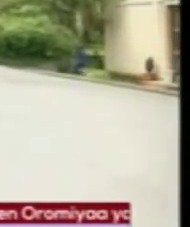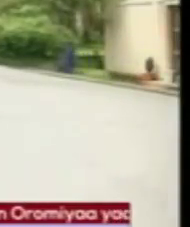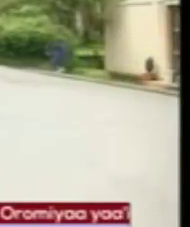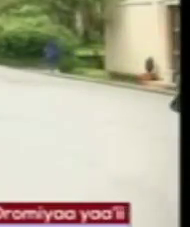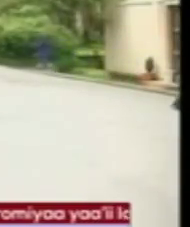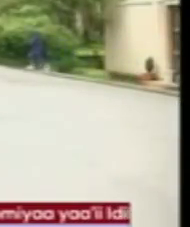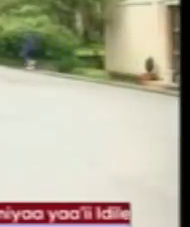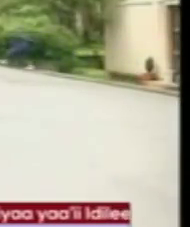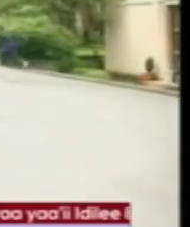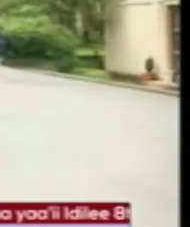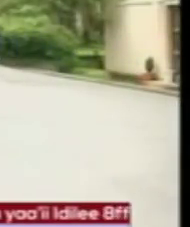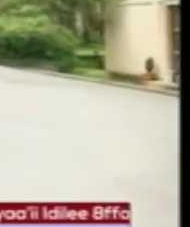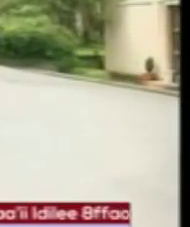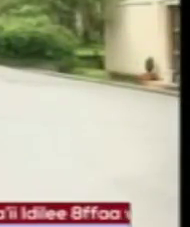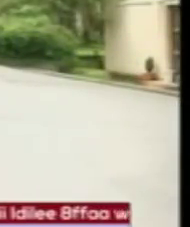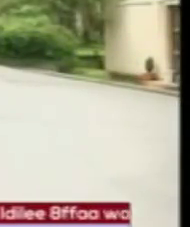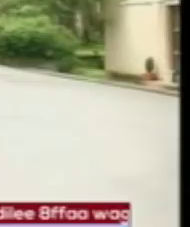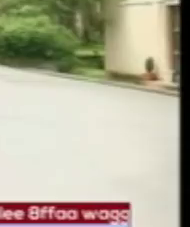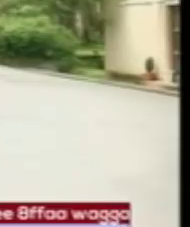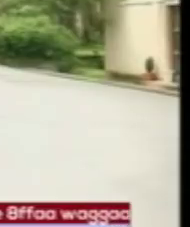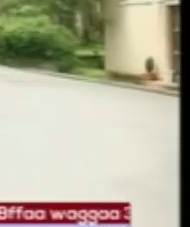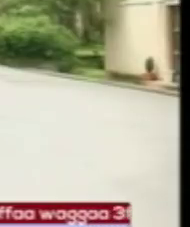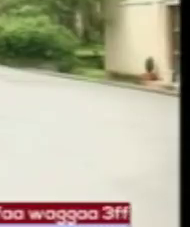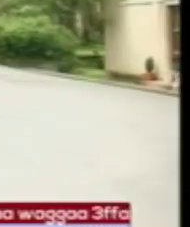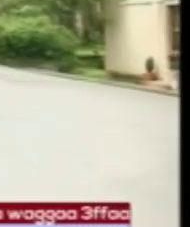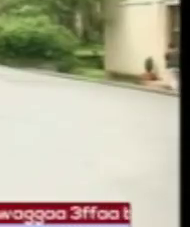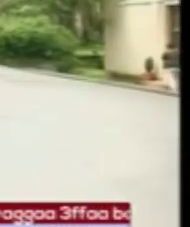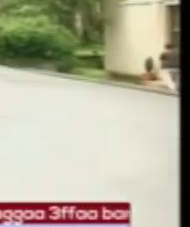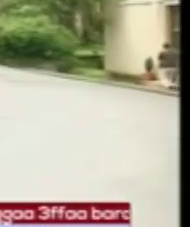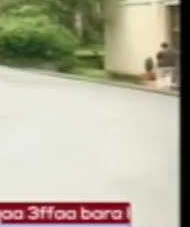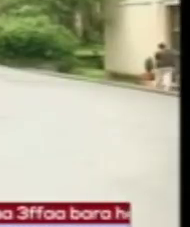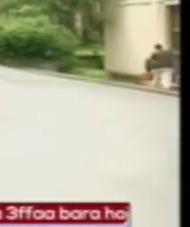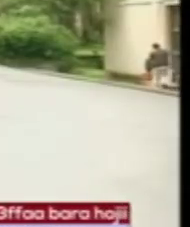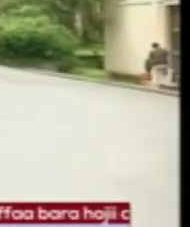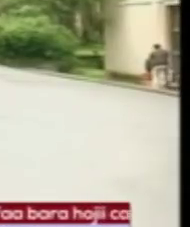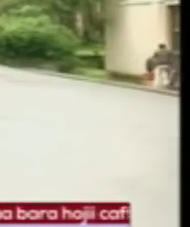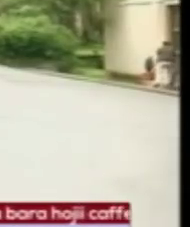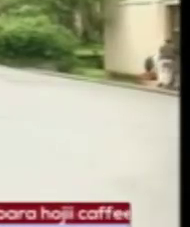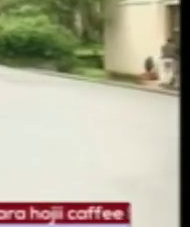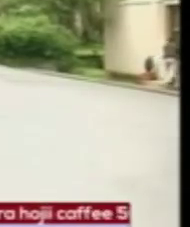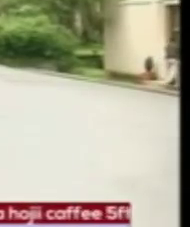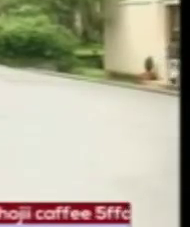tae gala kana mo akata da hala nitti fayedamne wan mu mich ministerat ihe san kana gudina biya